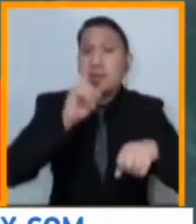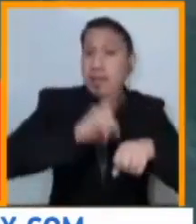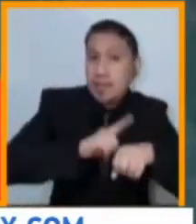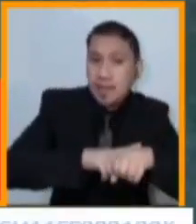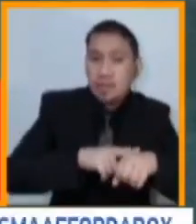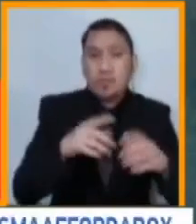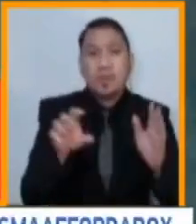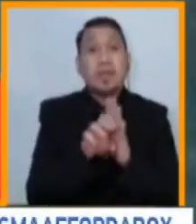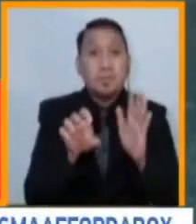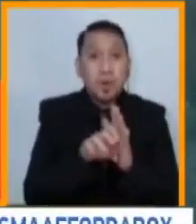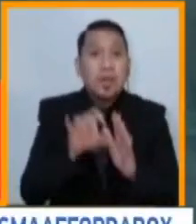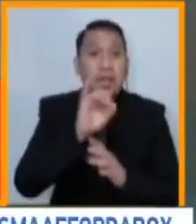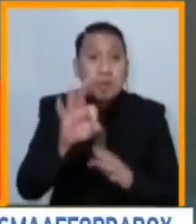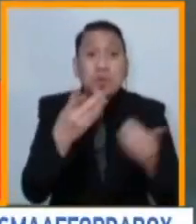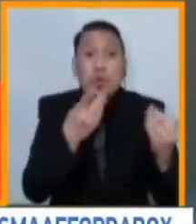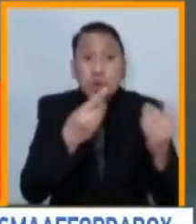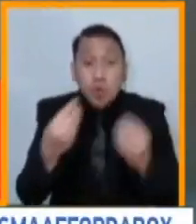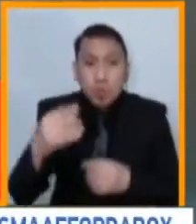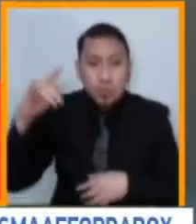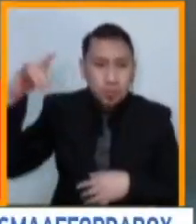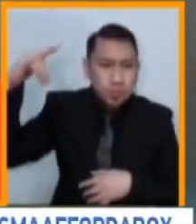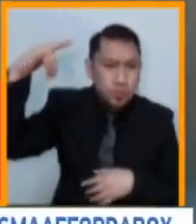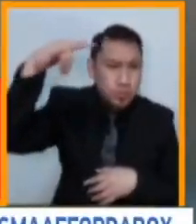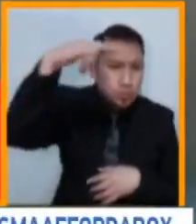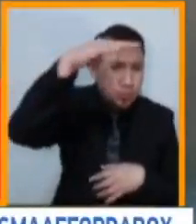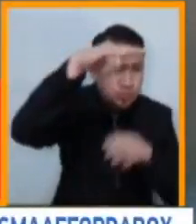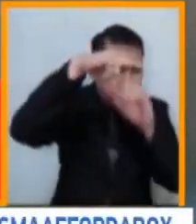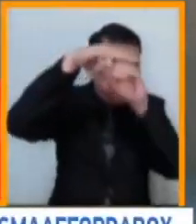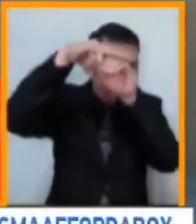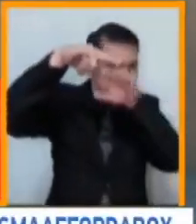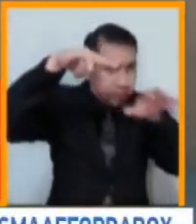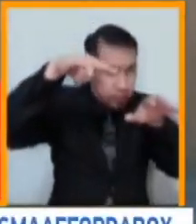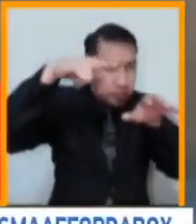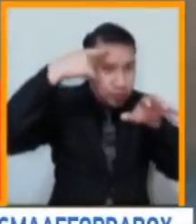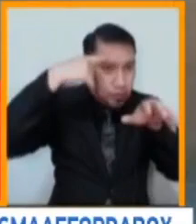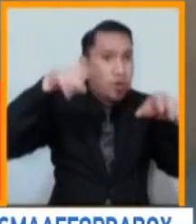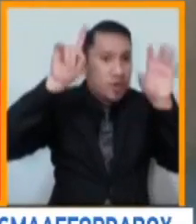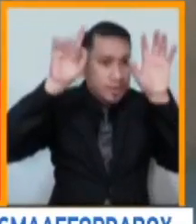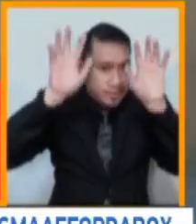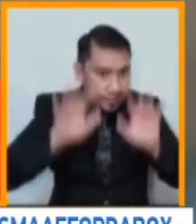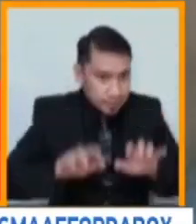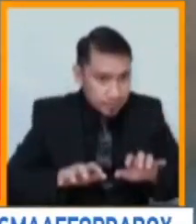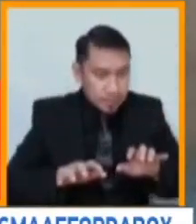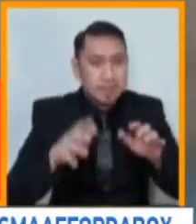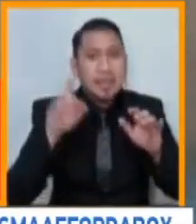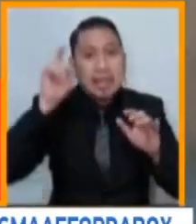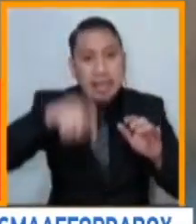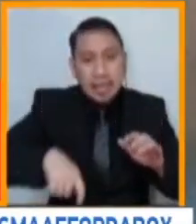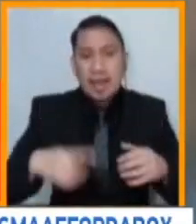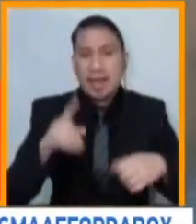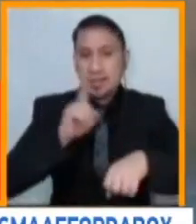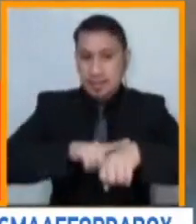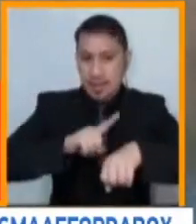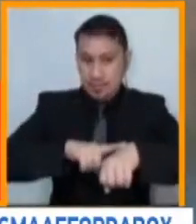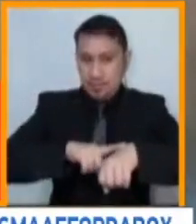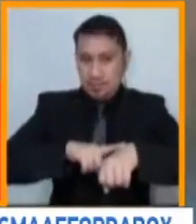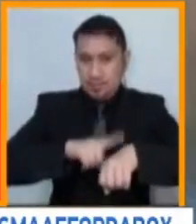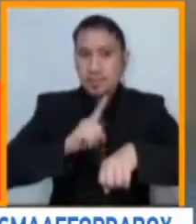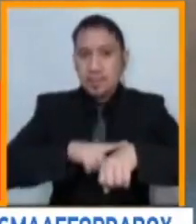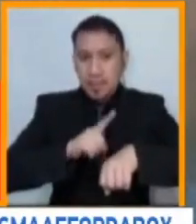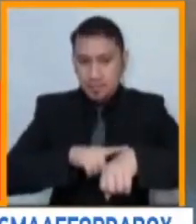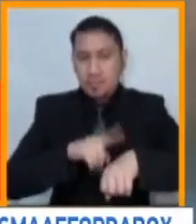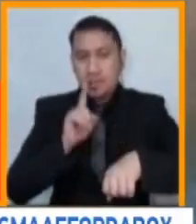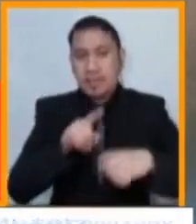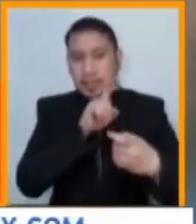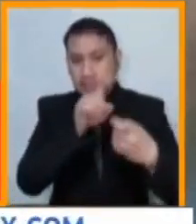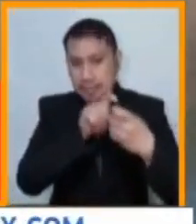seeding operations ay kailangan po po ay nandoon sa tamang panahon at tempo no kaya po nakikipag-ugnayan